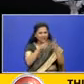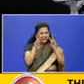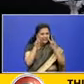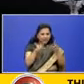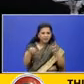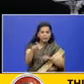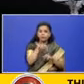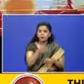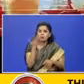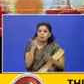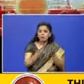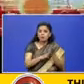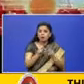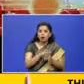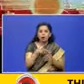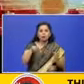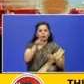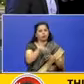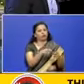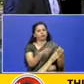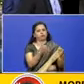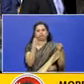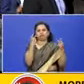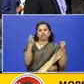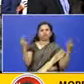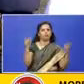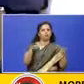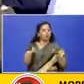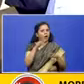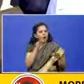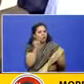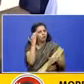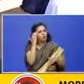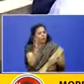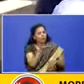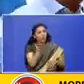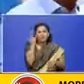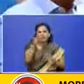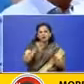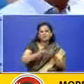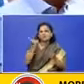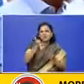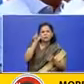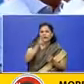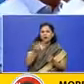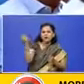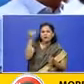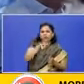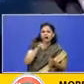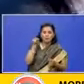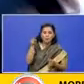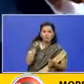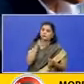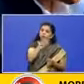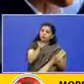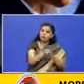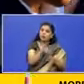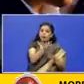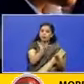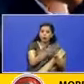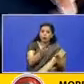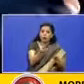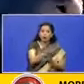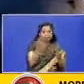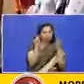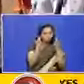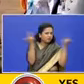मोढेरा गांव में 4 चांद लग गए सर। और वो जो सेक्रेटरी आए थे सर, जी जी, तो वो गांव फेमस